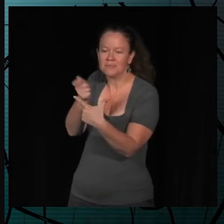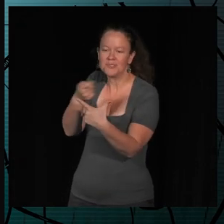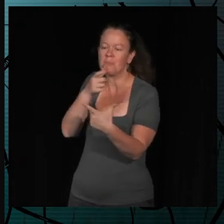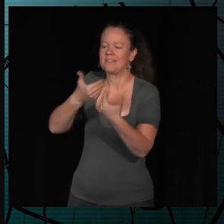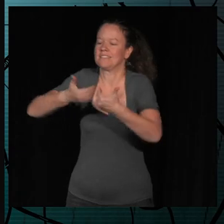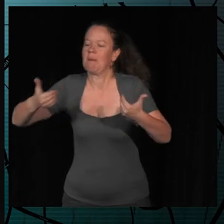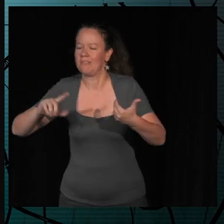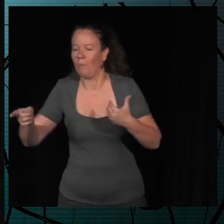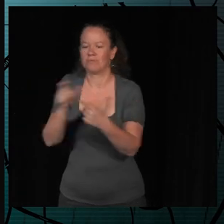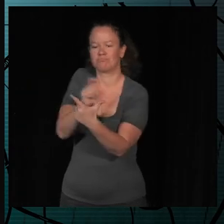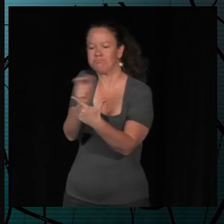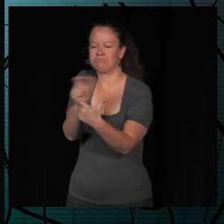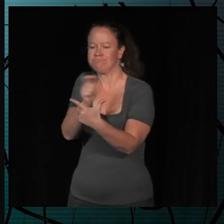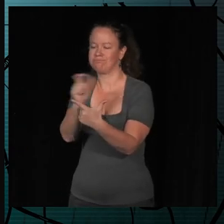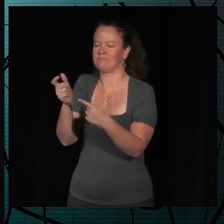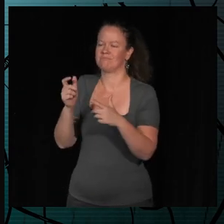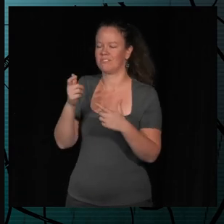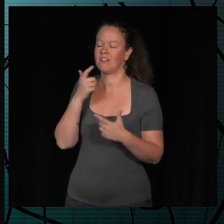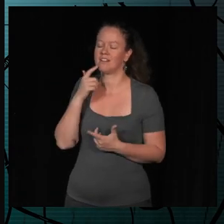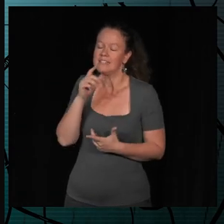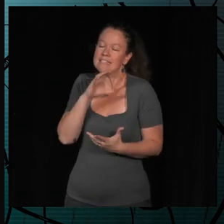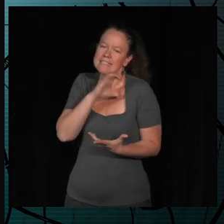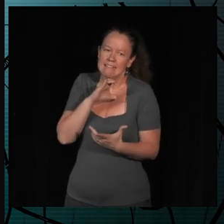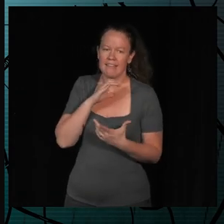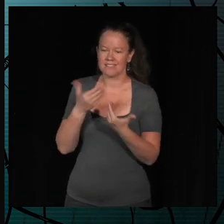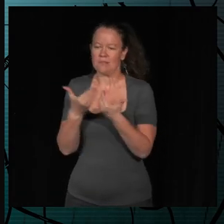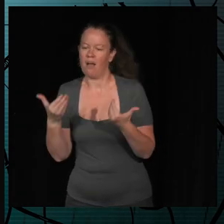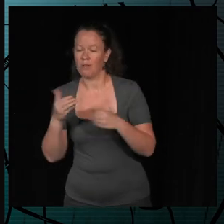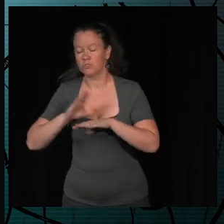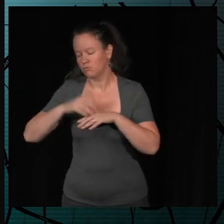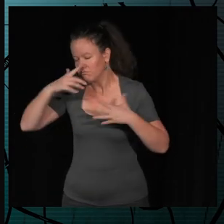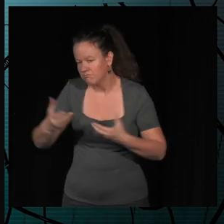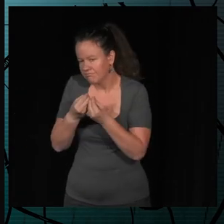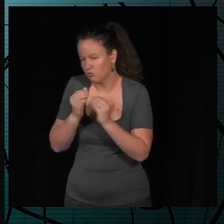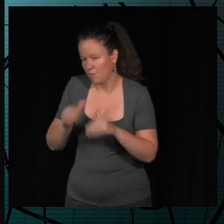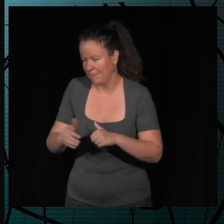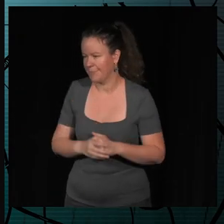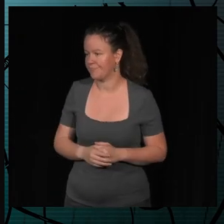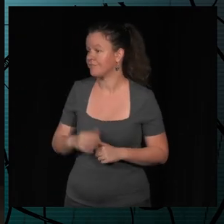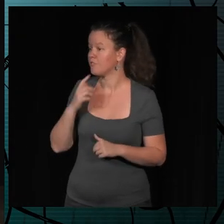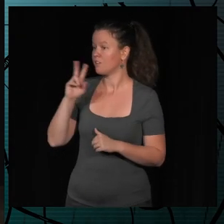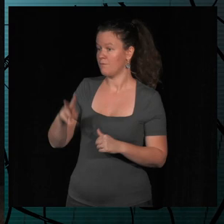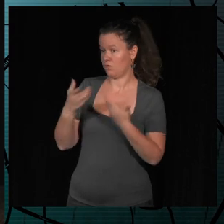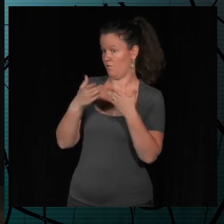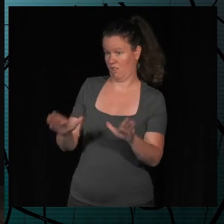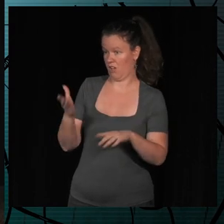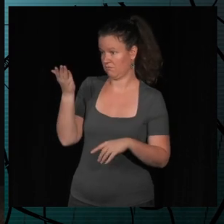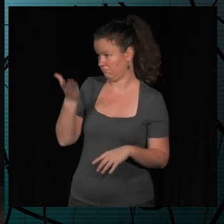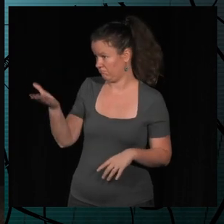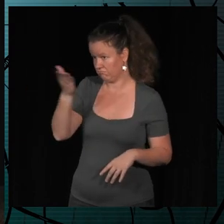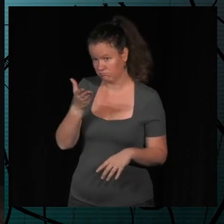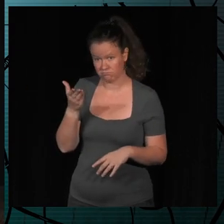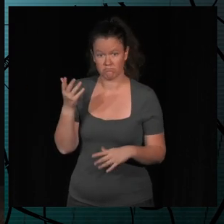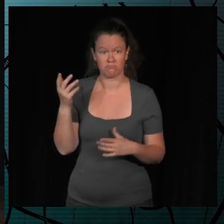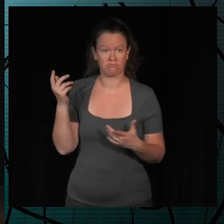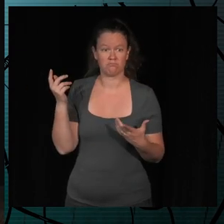notre découpage est peut-être un petit peu artificiel un peu un peu arbitraire donc on va se donner le loisir he de façon assez ouverte de de